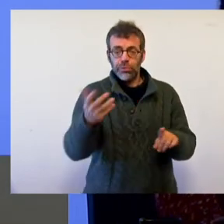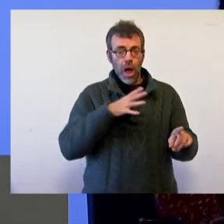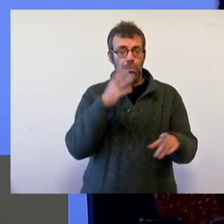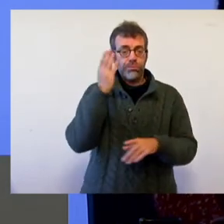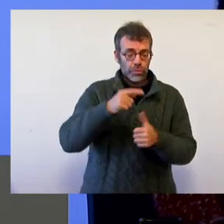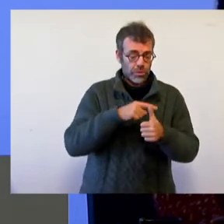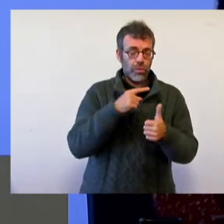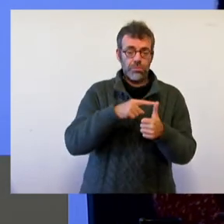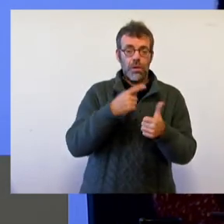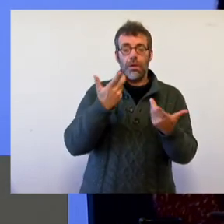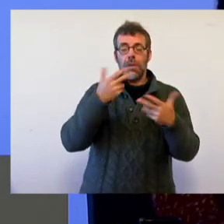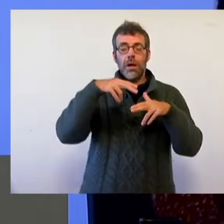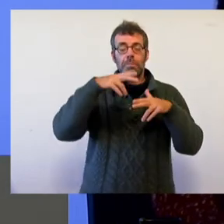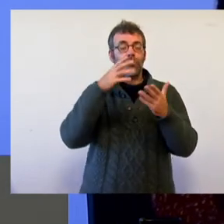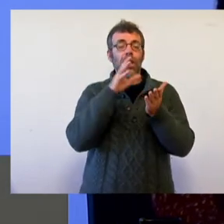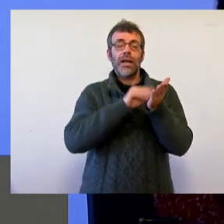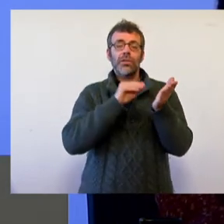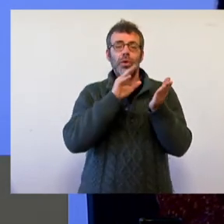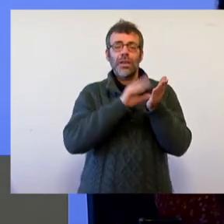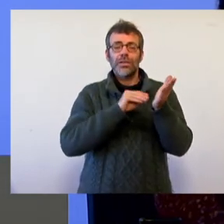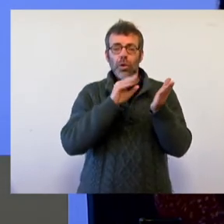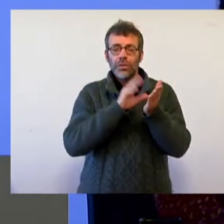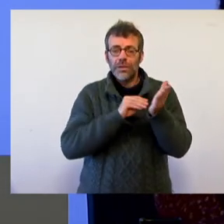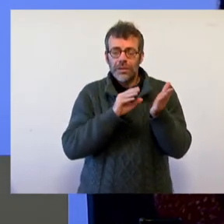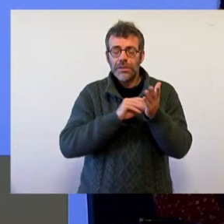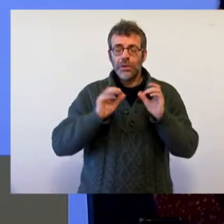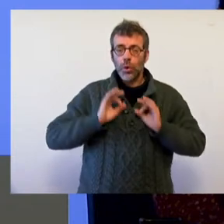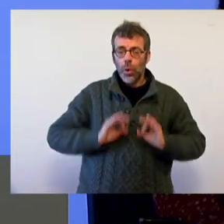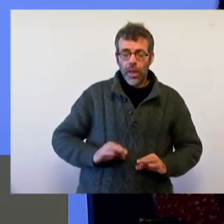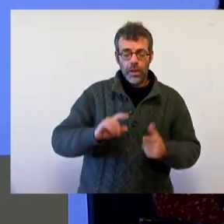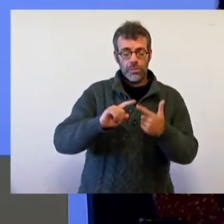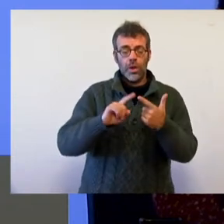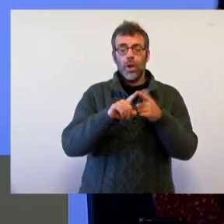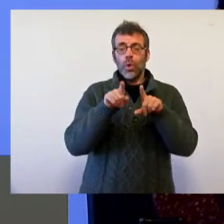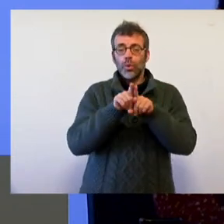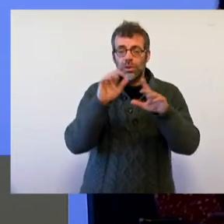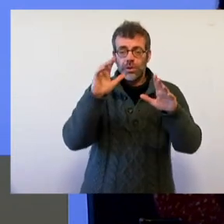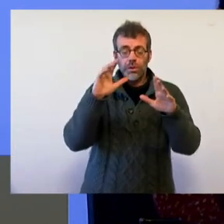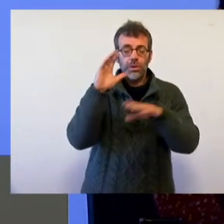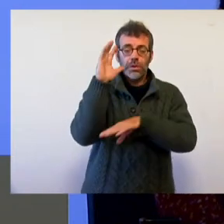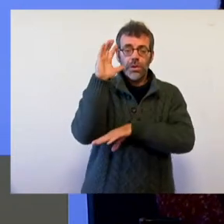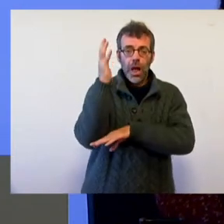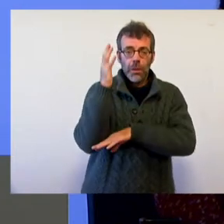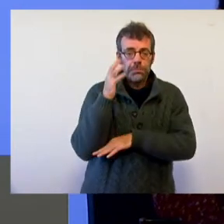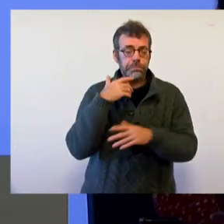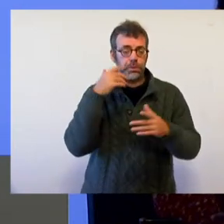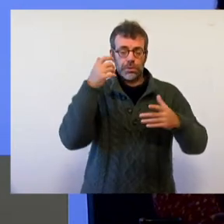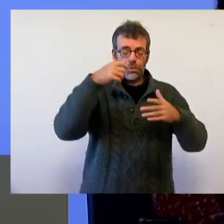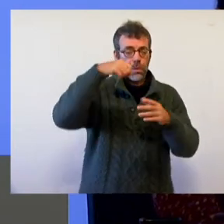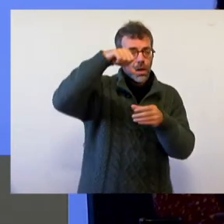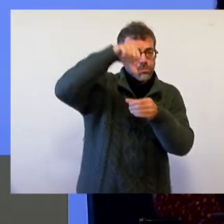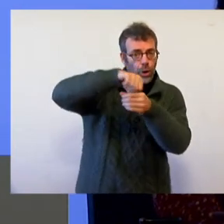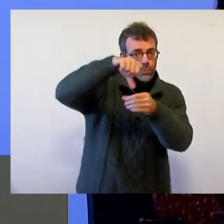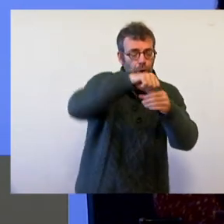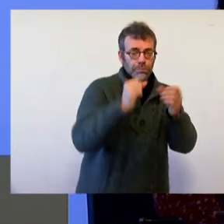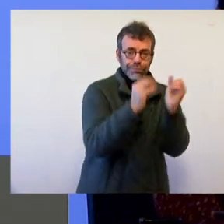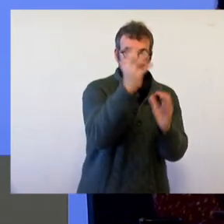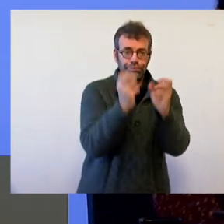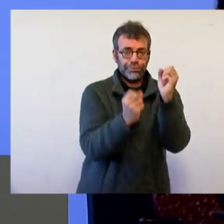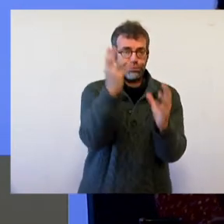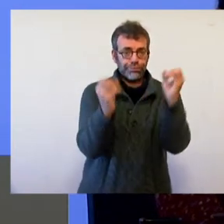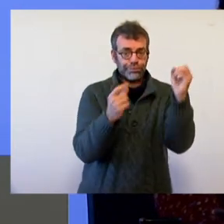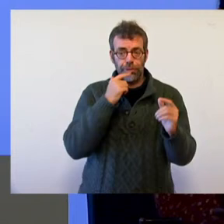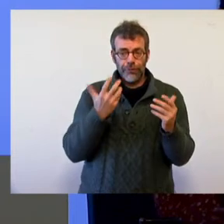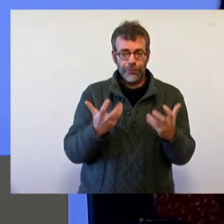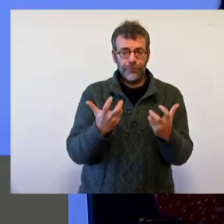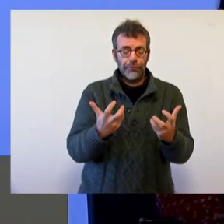cours d'école. Et si un DOB doit donner des orientations budgétaires, je me tiens là à la totale